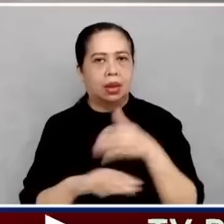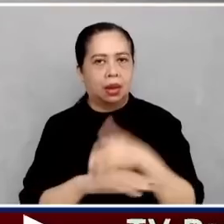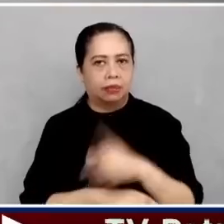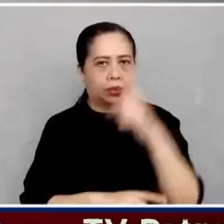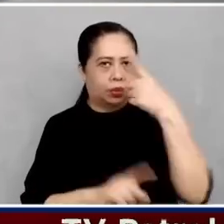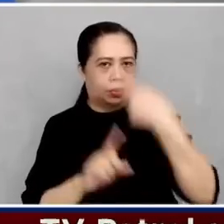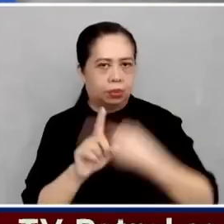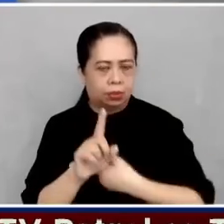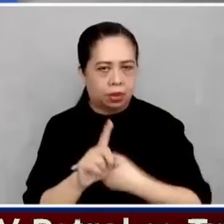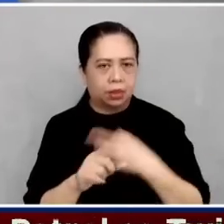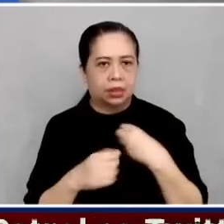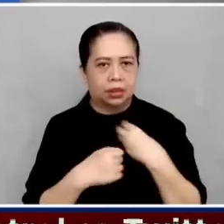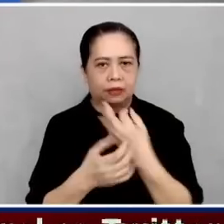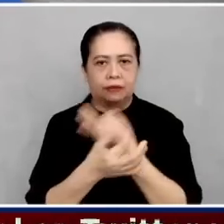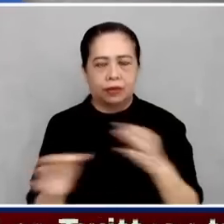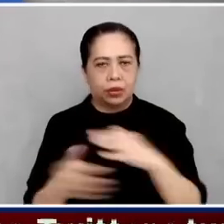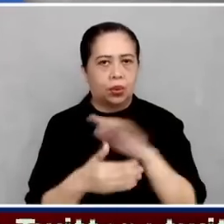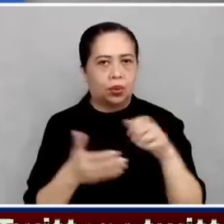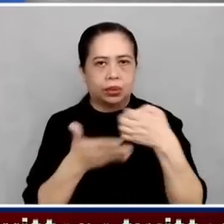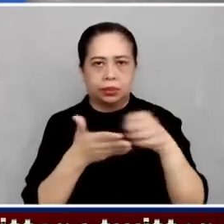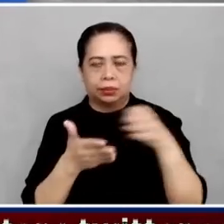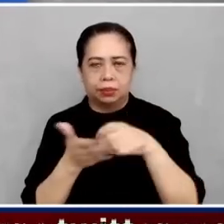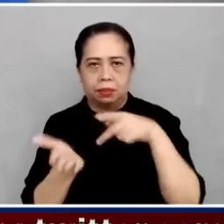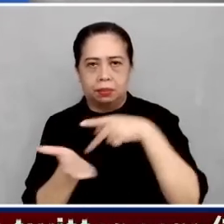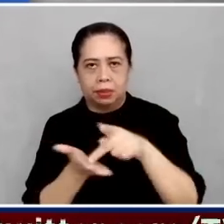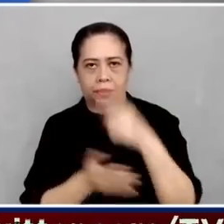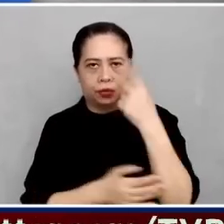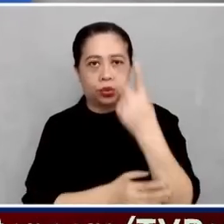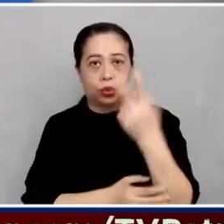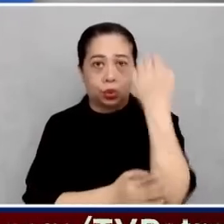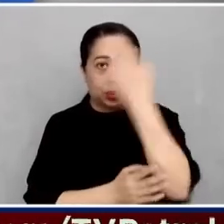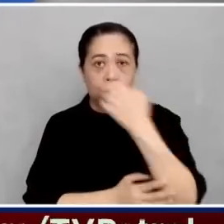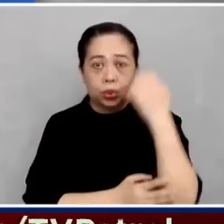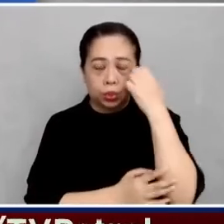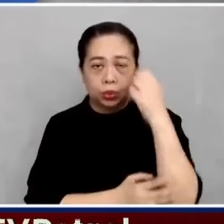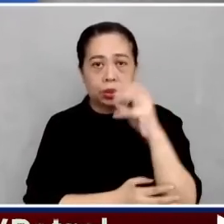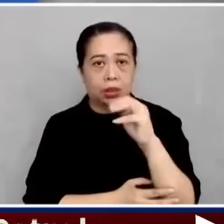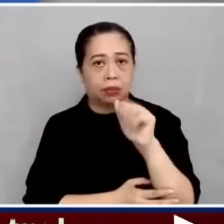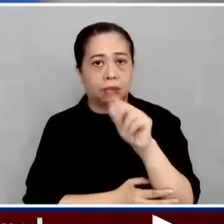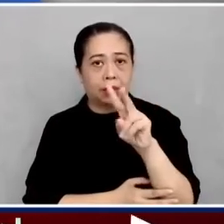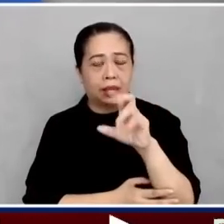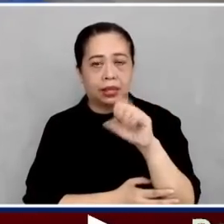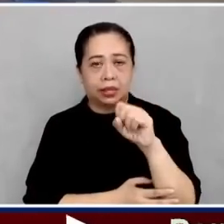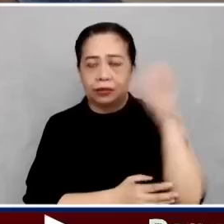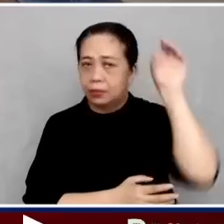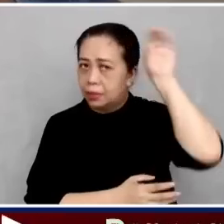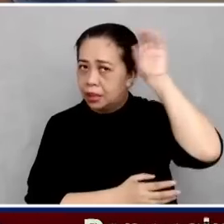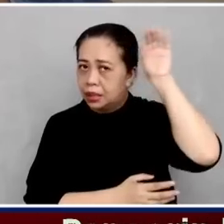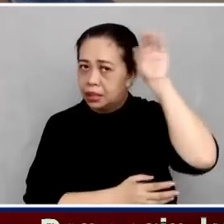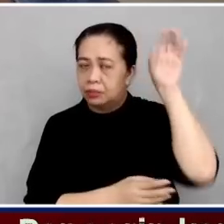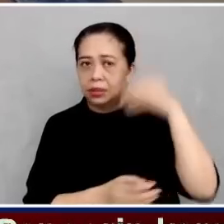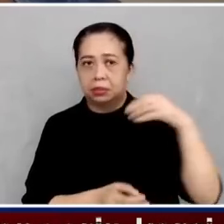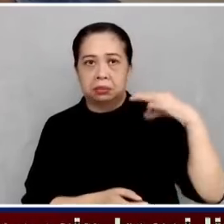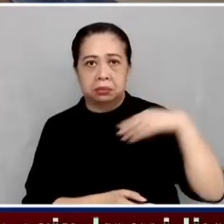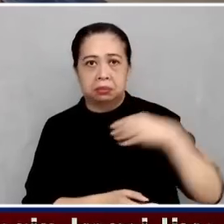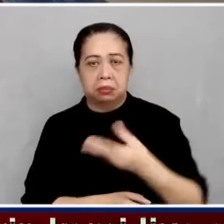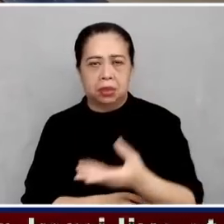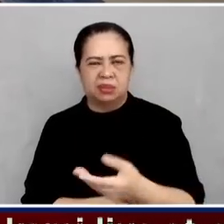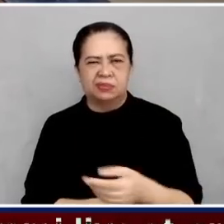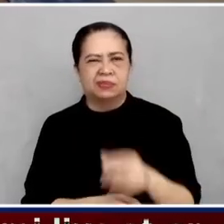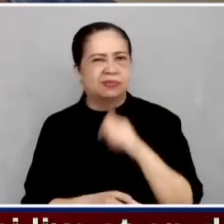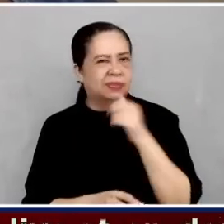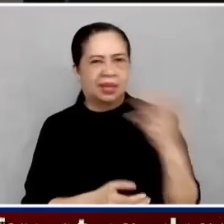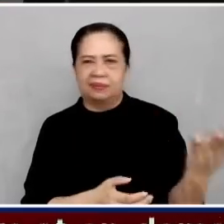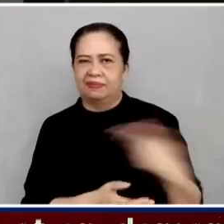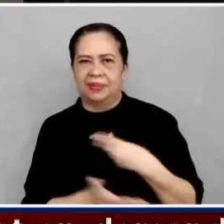buwan at may libreng all-expense paid trip for two sa Europe at Maldives at may komisyon pa. Pero hindi na umano niya nabawi